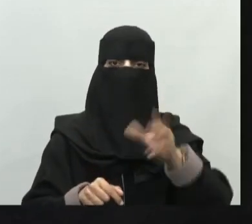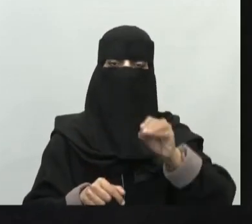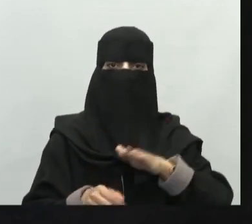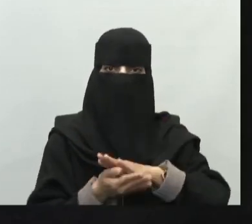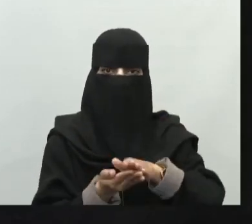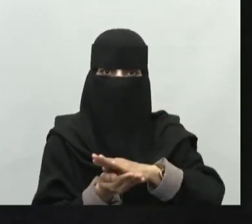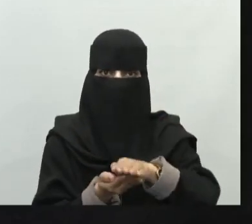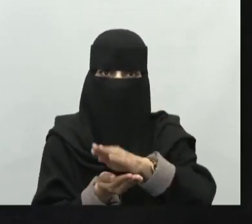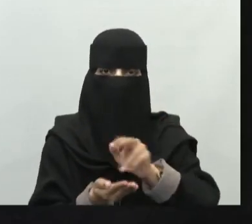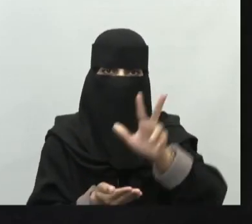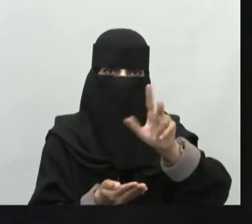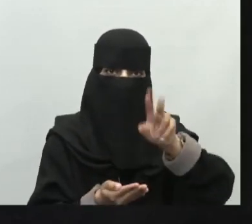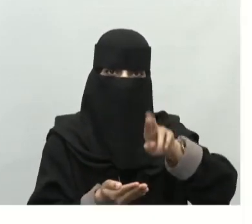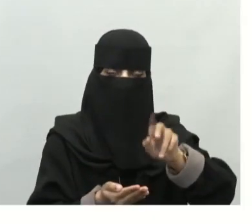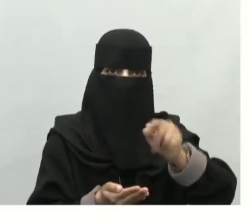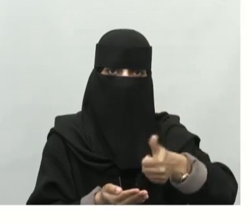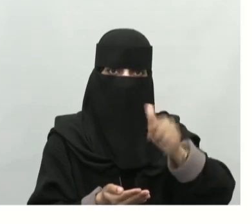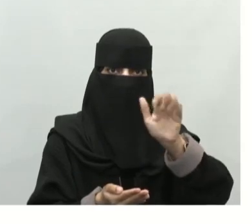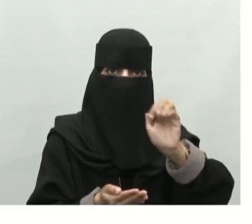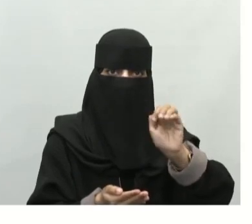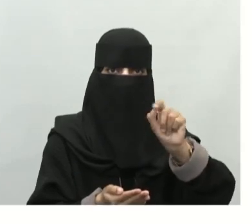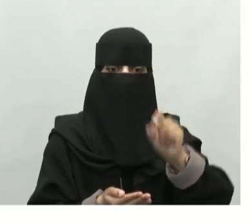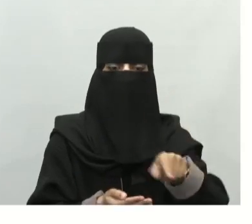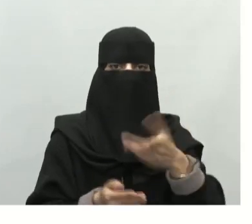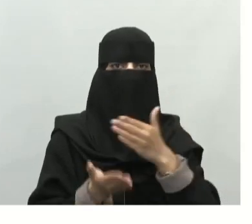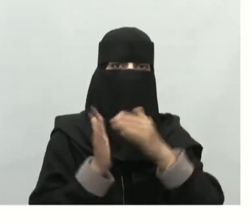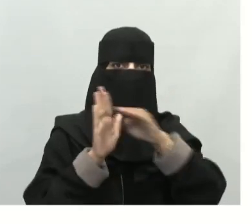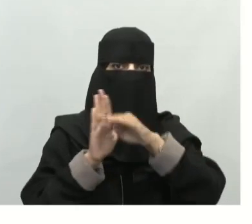الزواحف وما خصائص تلك